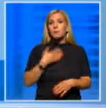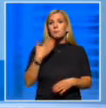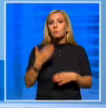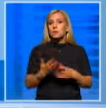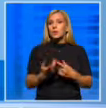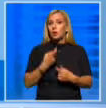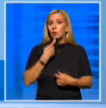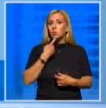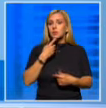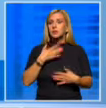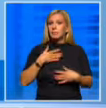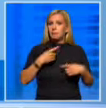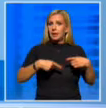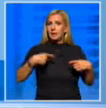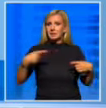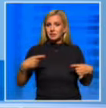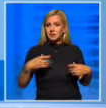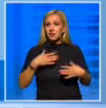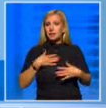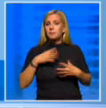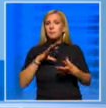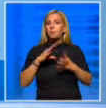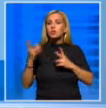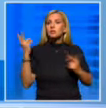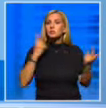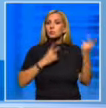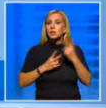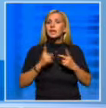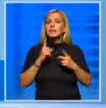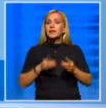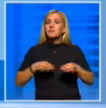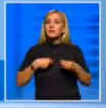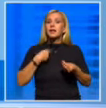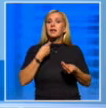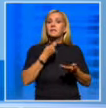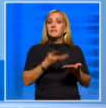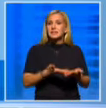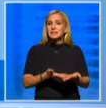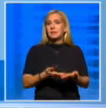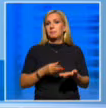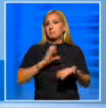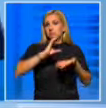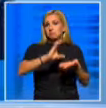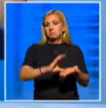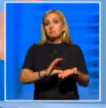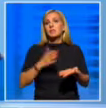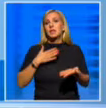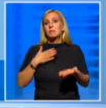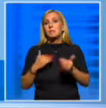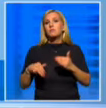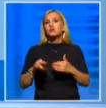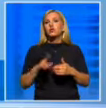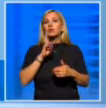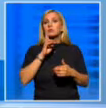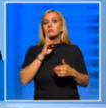има съществено развитие. Има политически консенсус, че трябва да инвестираме повече. Учителите трябва да имат по-високи заплати.